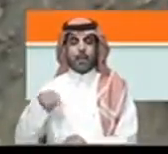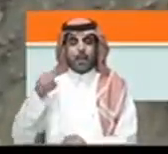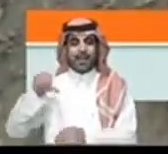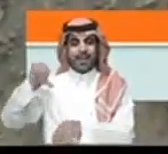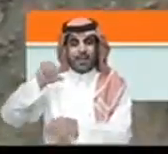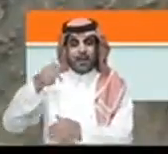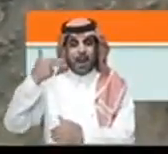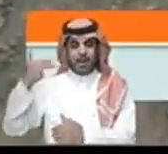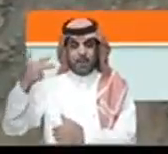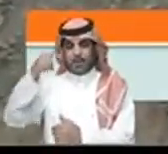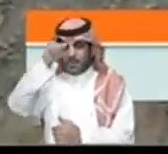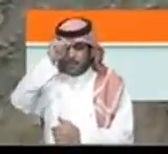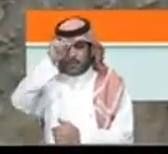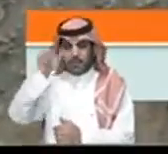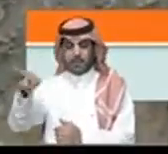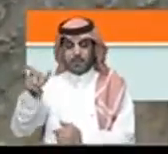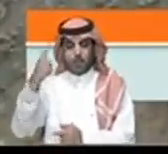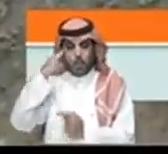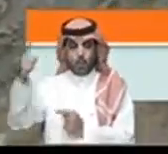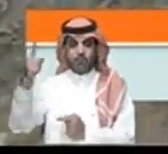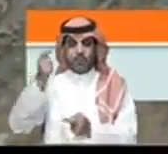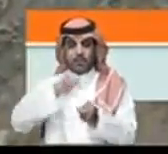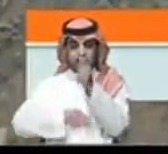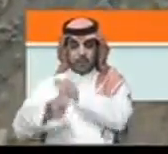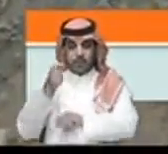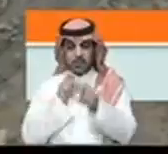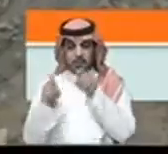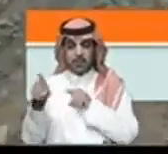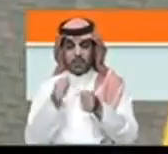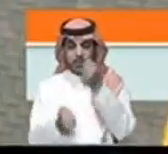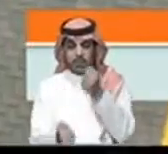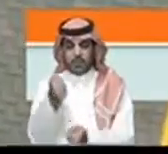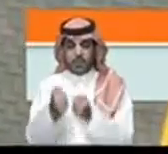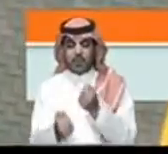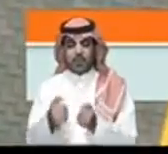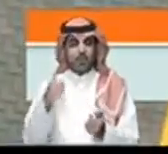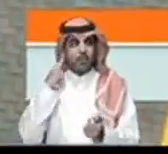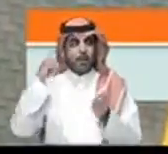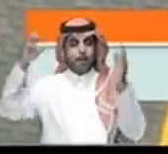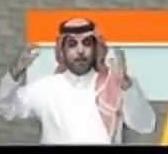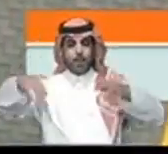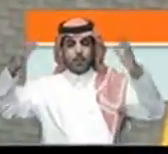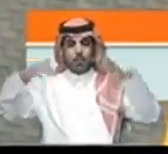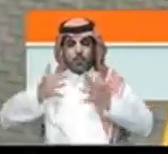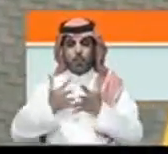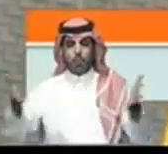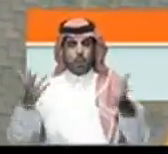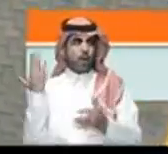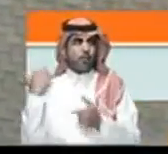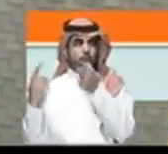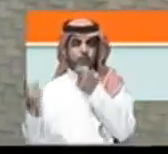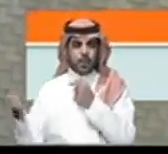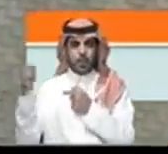عدد من مقرات شركات تكنولوجيا المعلومات وتصنيع السيارات تشهد هطول امطار غزيره منذ